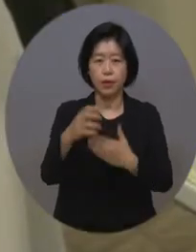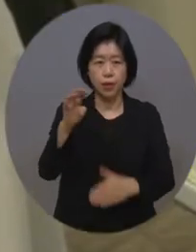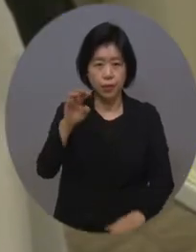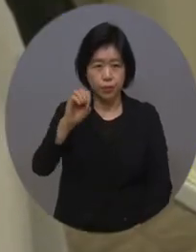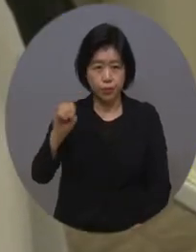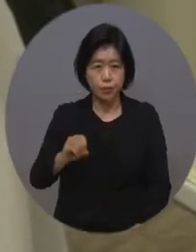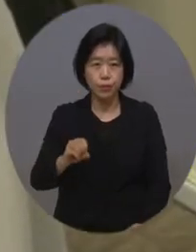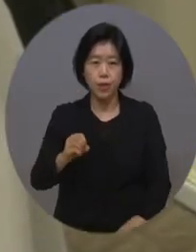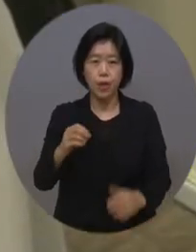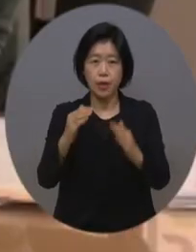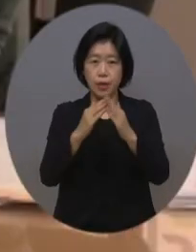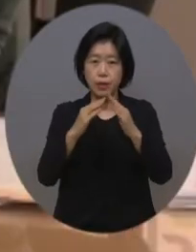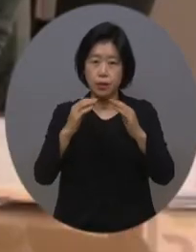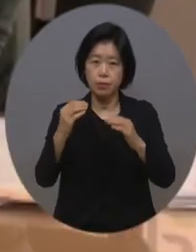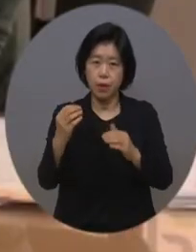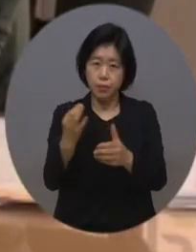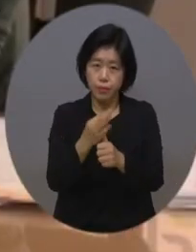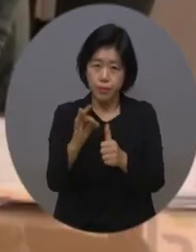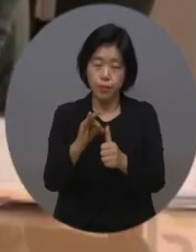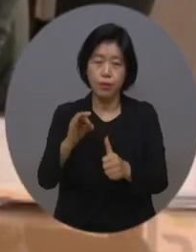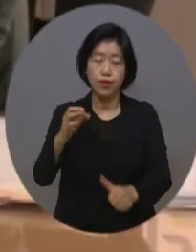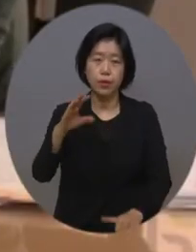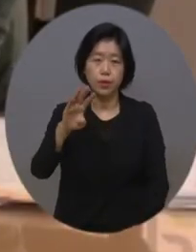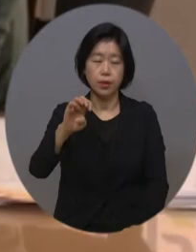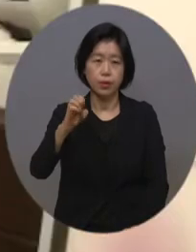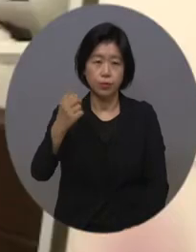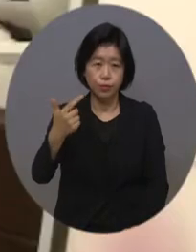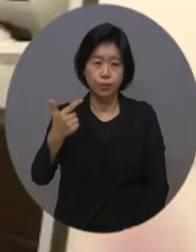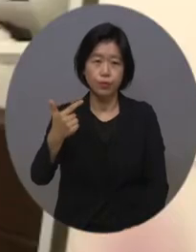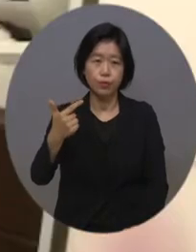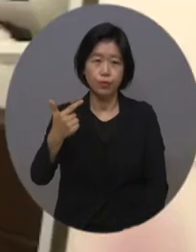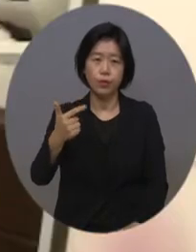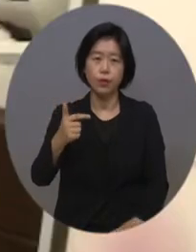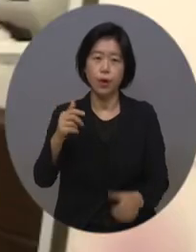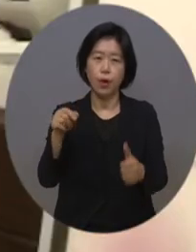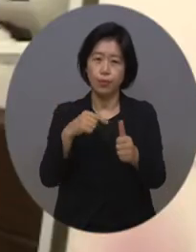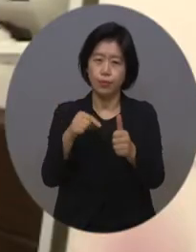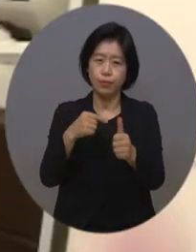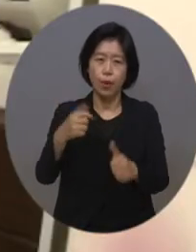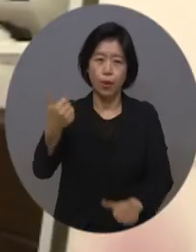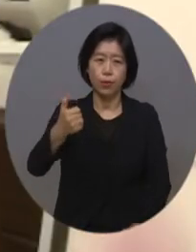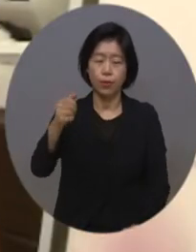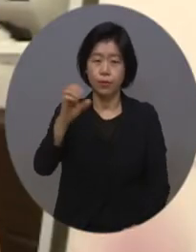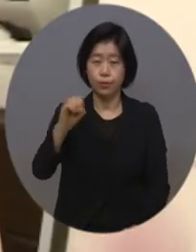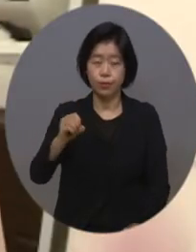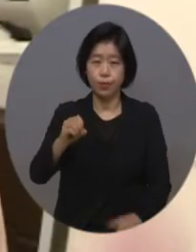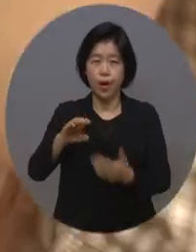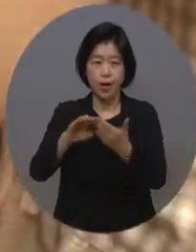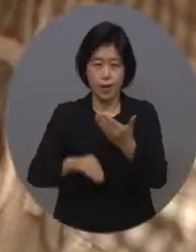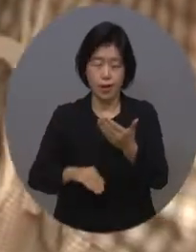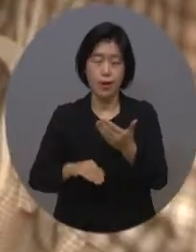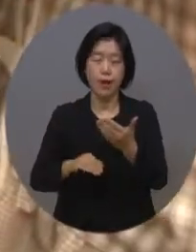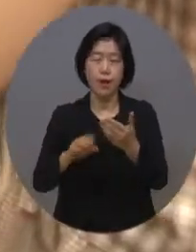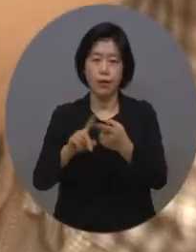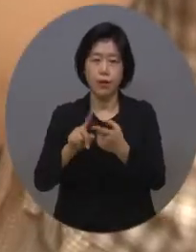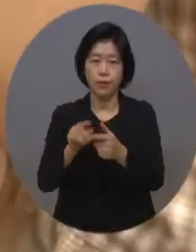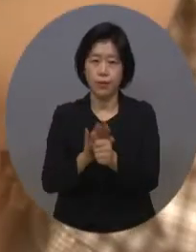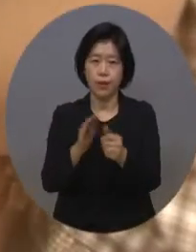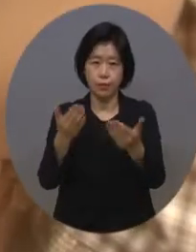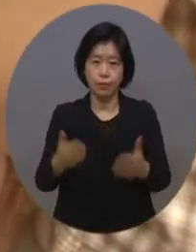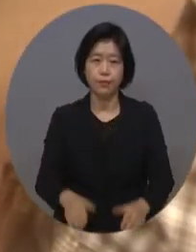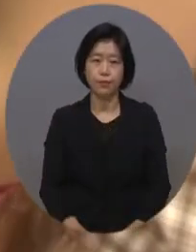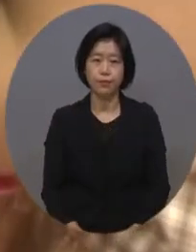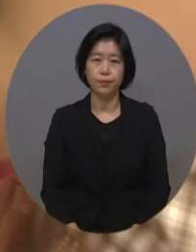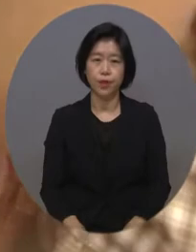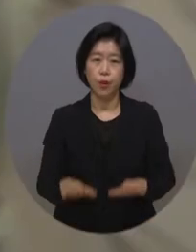46% 교육비 번은 50% 이 약하고 입니다 특히 생계급여 최대 급여 획은 4인가구 기준